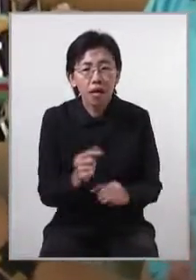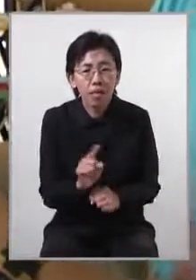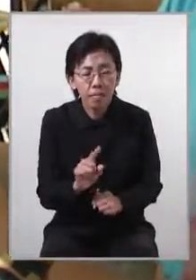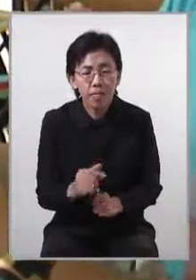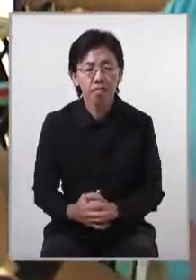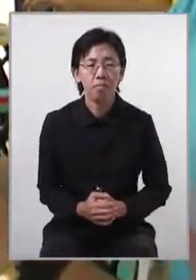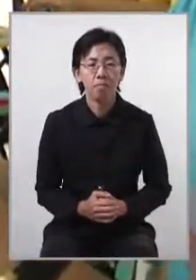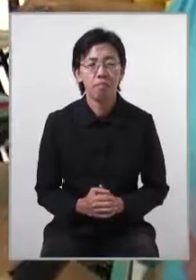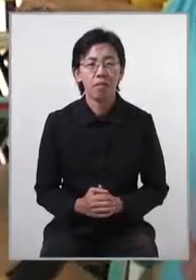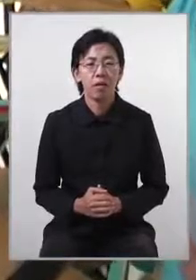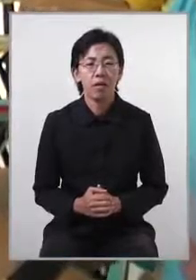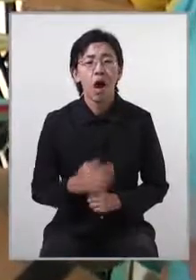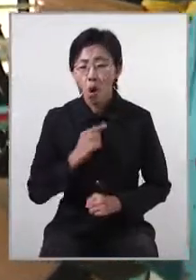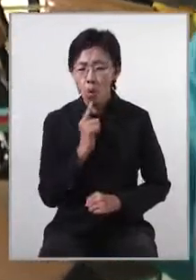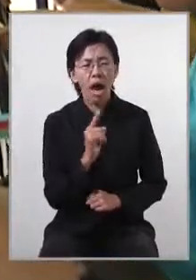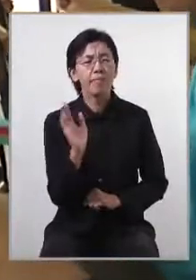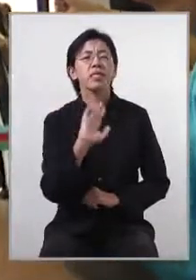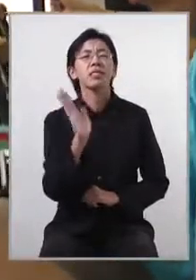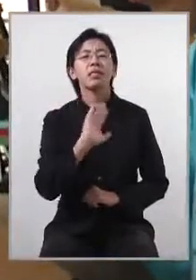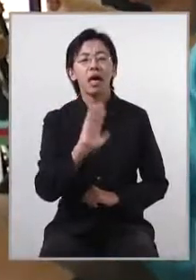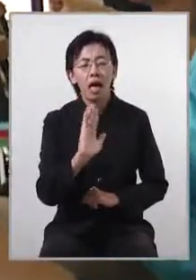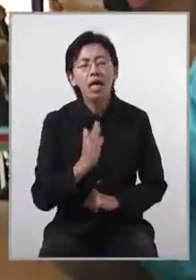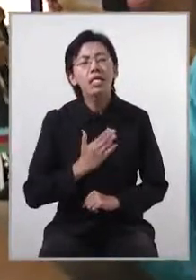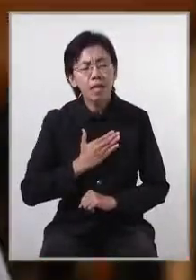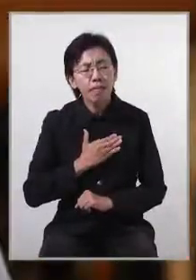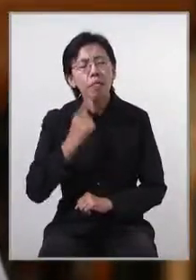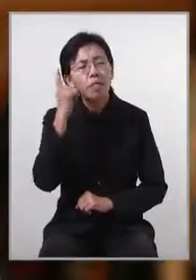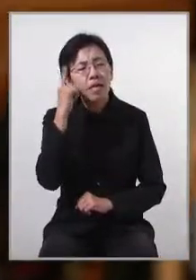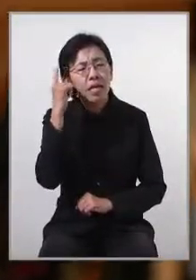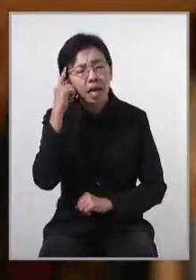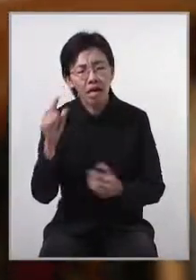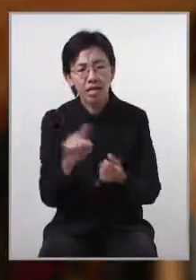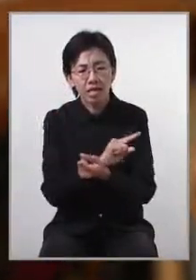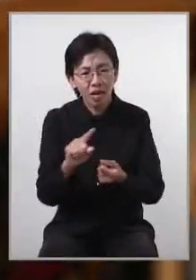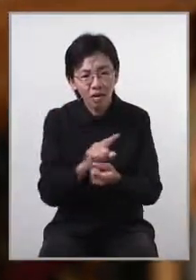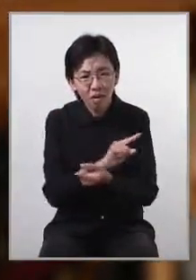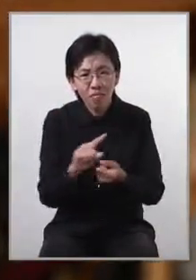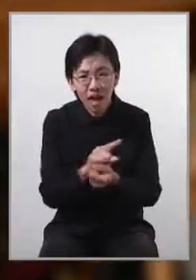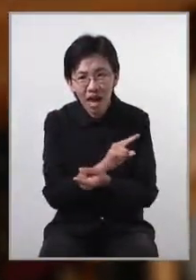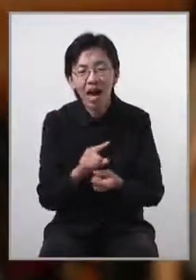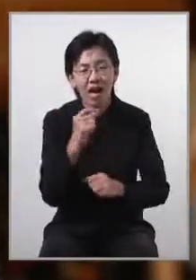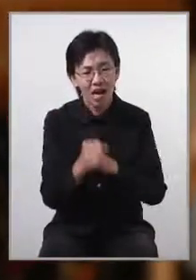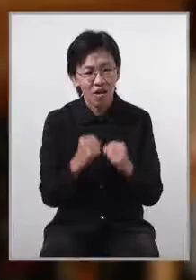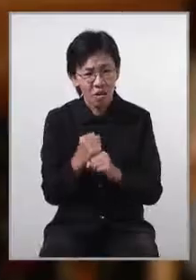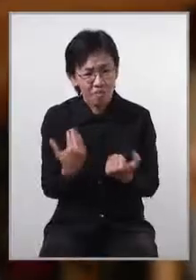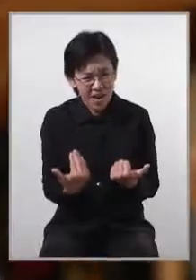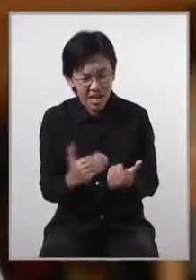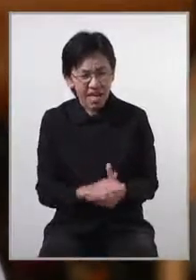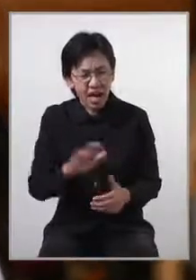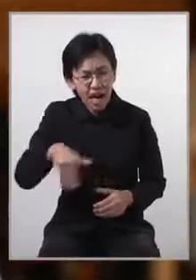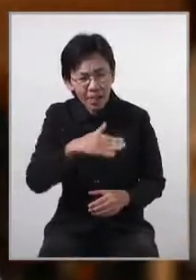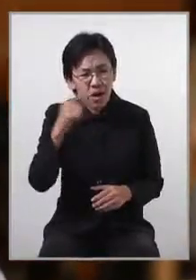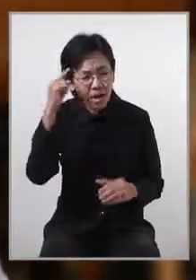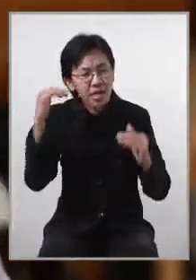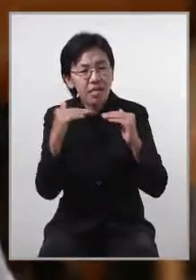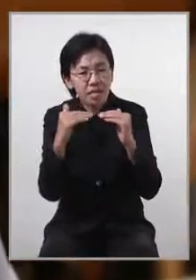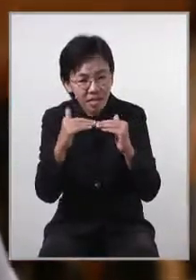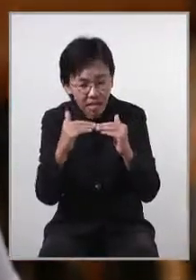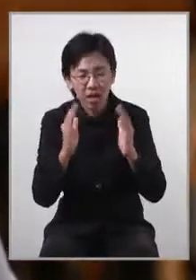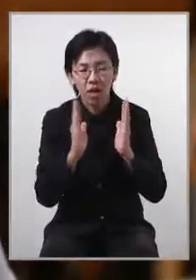นะอันนี้เราไม่ได้โทษใครนะครับแต่ผมคิดว่ามันเป็นสิ่งที่สังคมพศนี้เราพูดถึงสิทธิเราพูดถึงความเท่